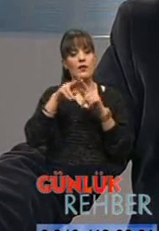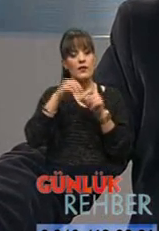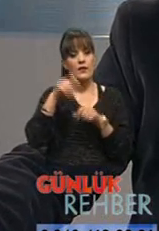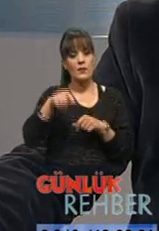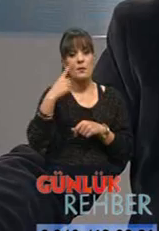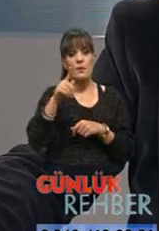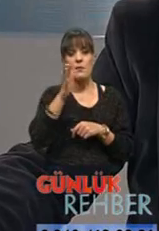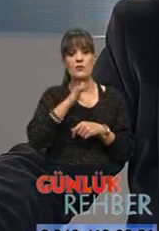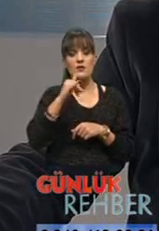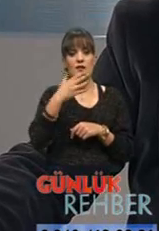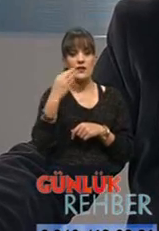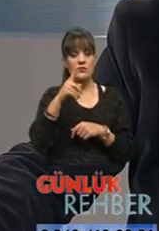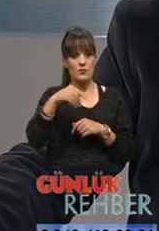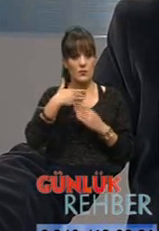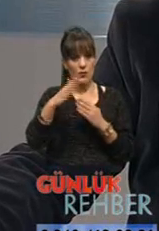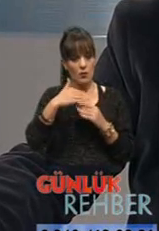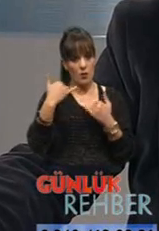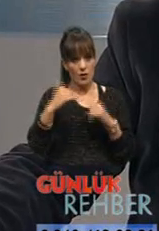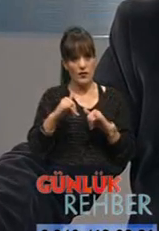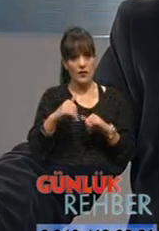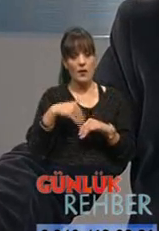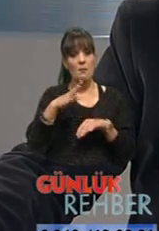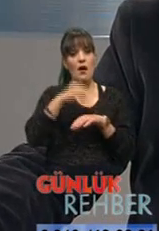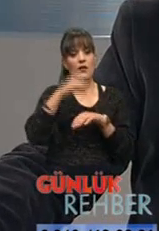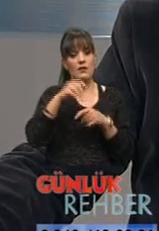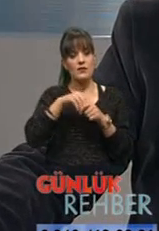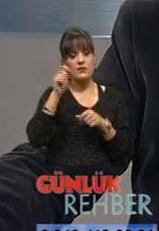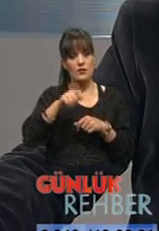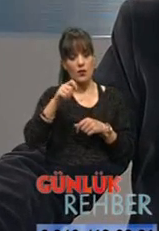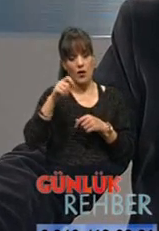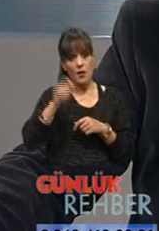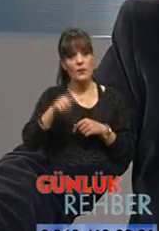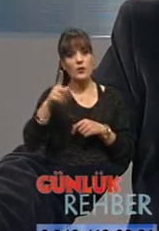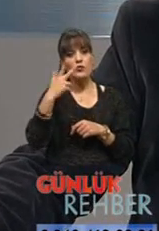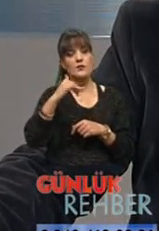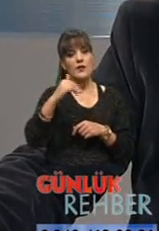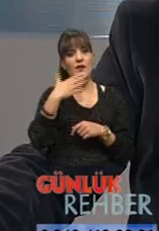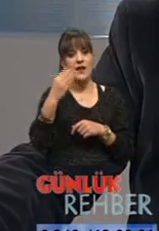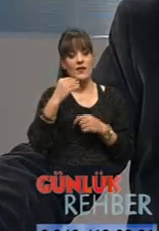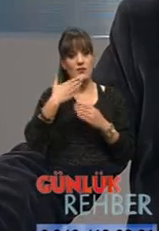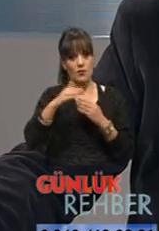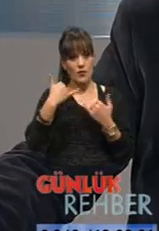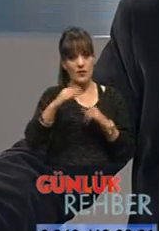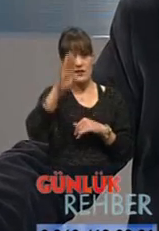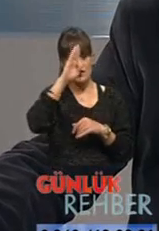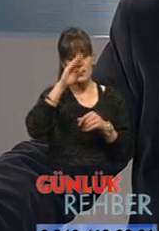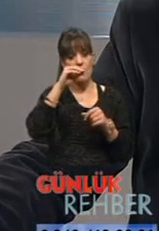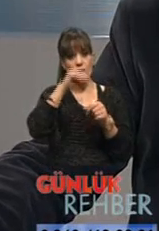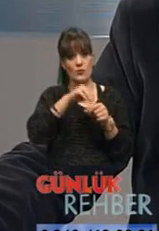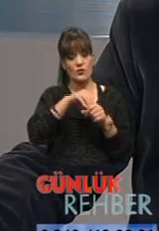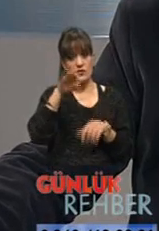masa tenisi oynadı. Muhteşem. Ne güzel. Mardin'de yaptık. 3000'e yakın gencimiz masa tenisi oynadı. İstanbul'da